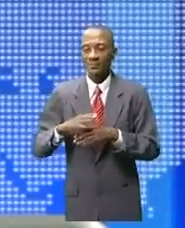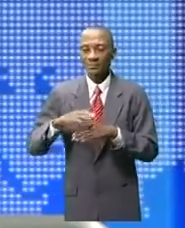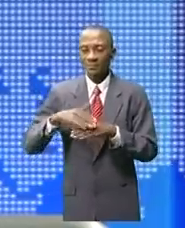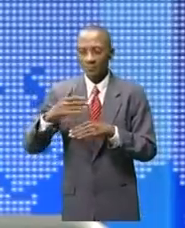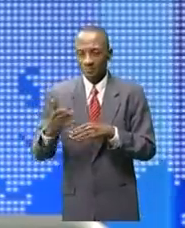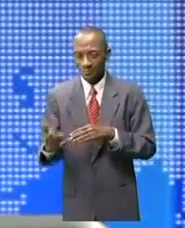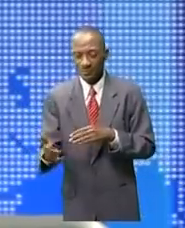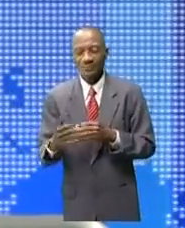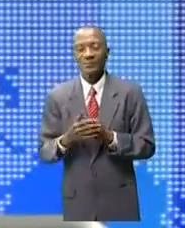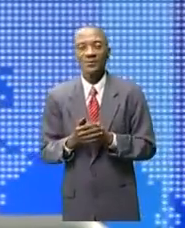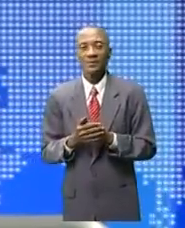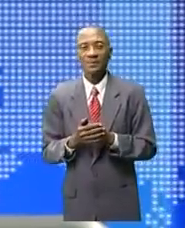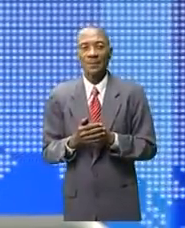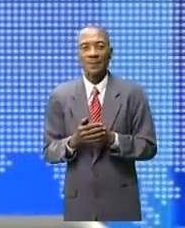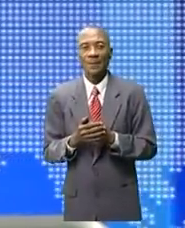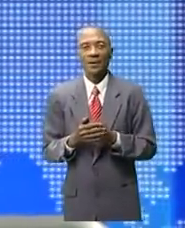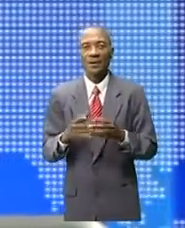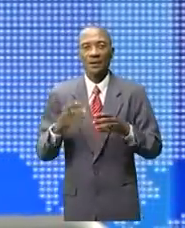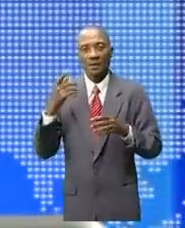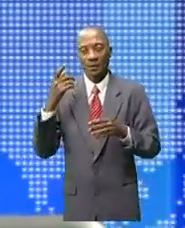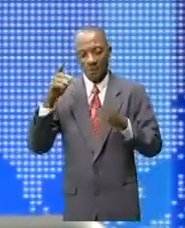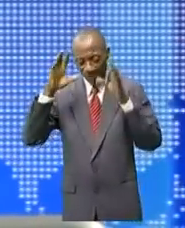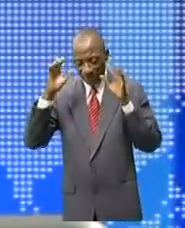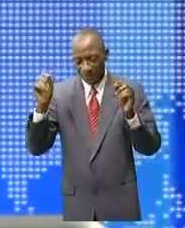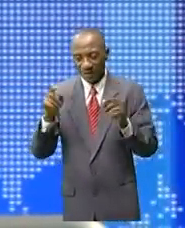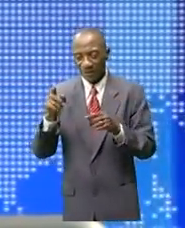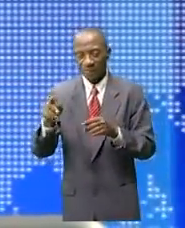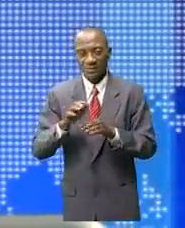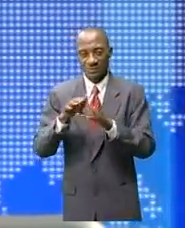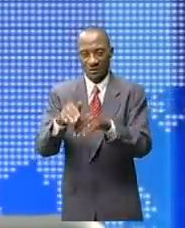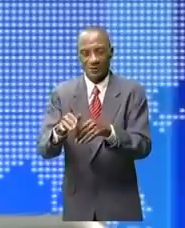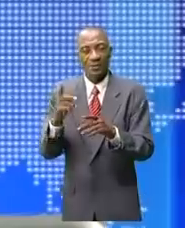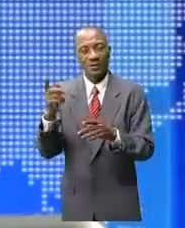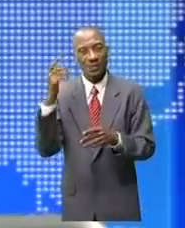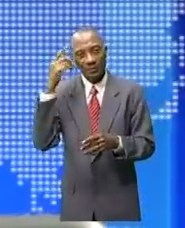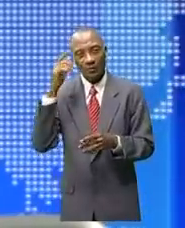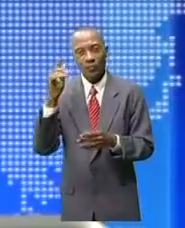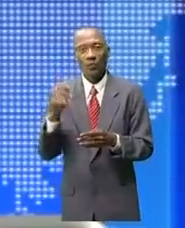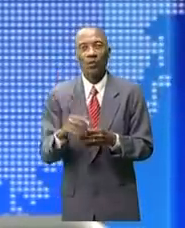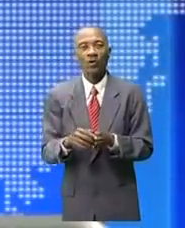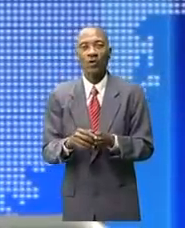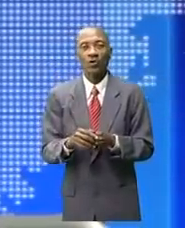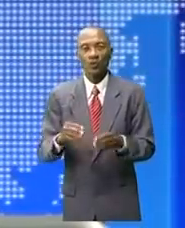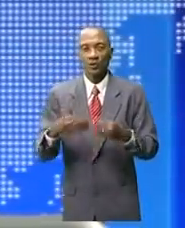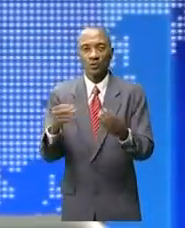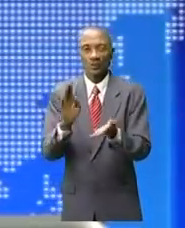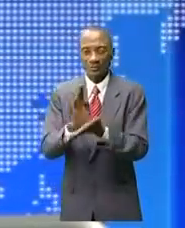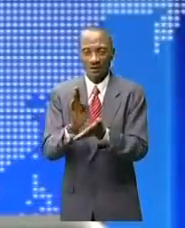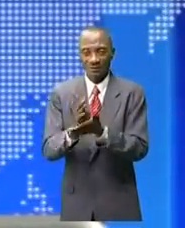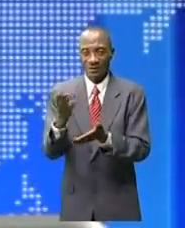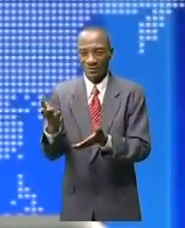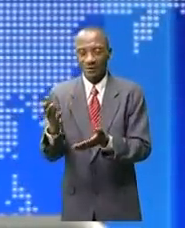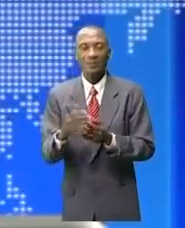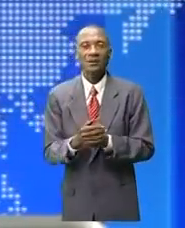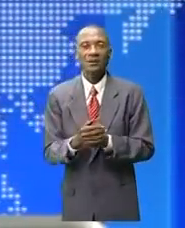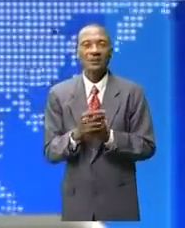démocratiques alliées, les forces armées congolaises ont annoncé la libération de plus de 150 otages des ADF dans la partie est